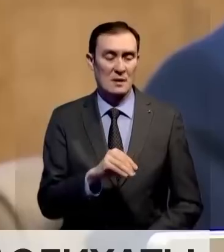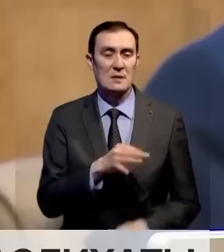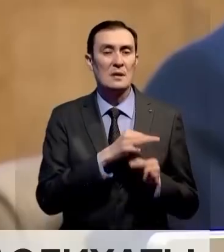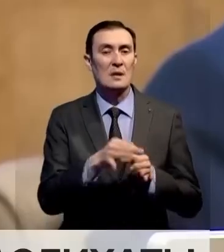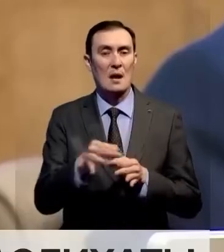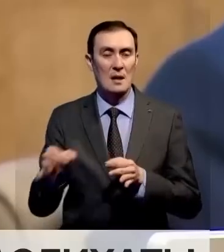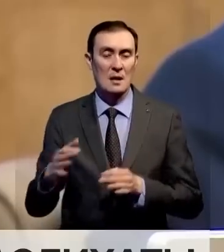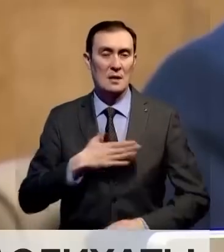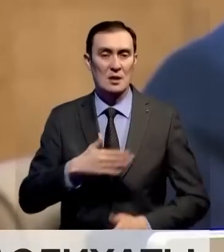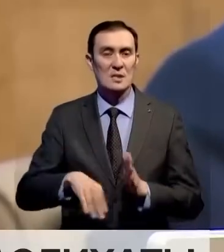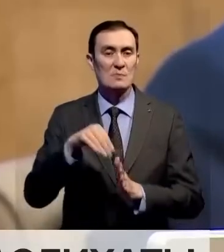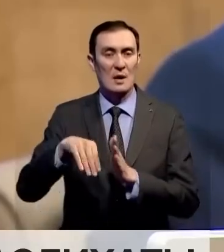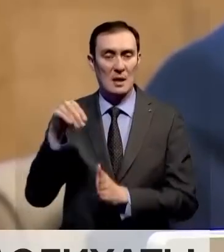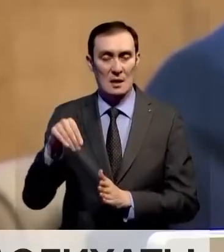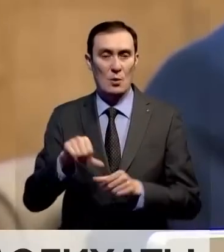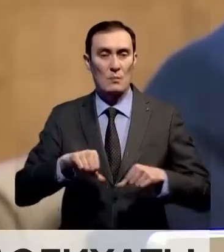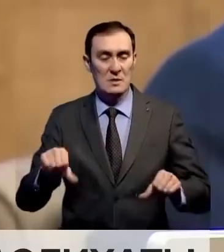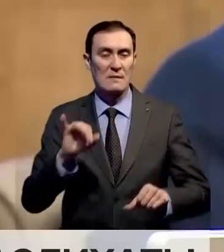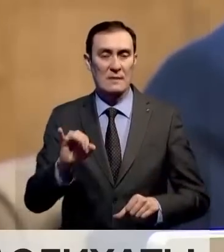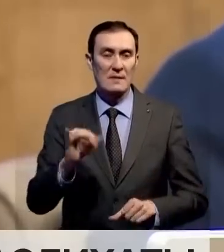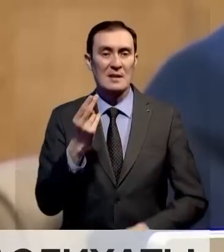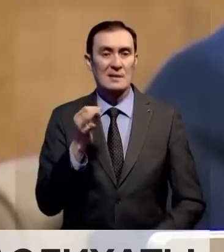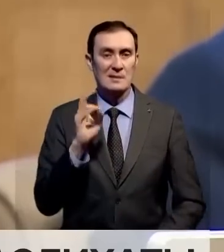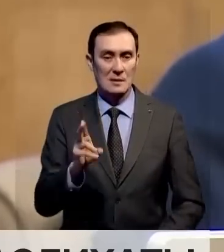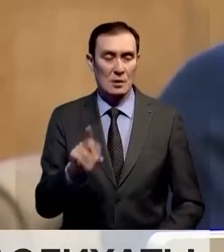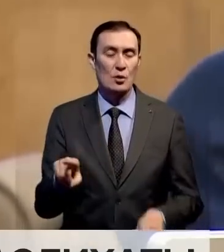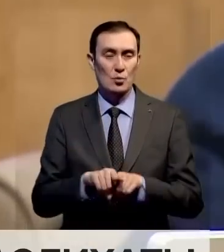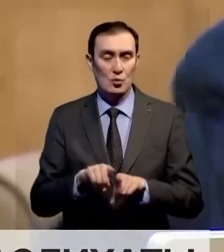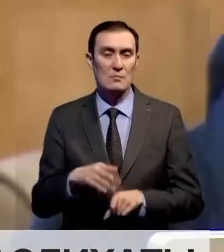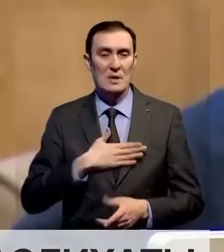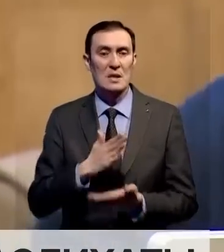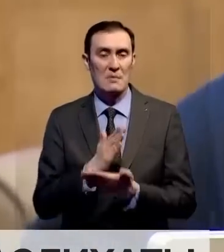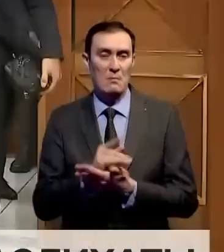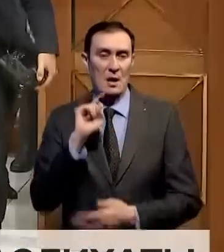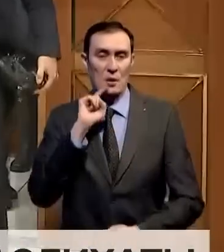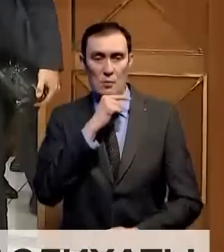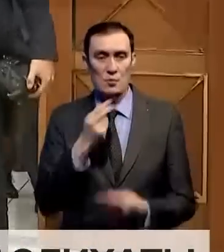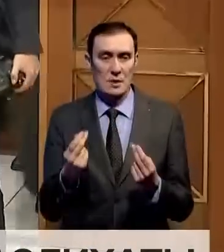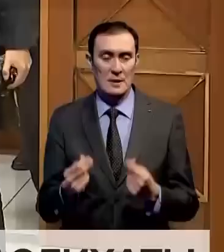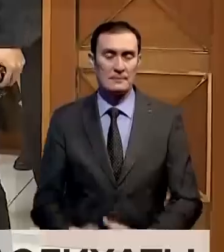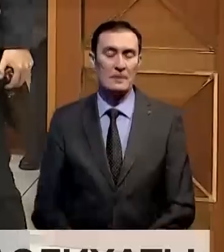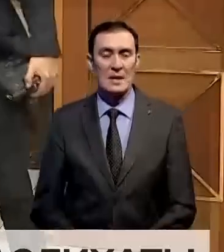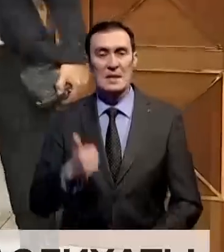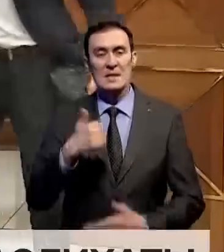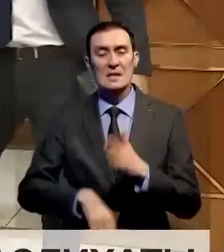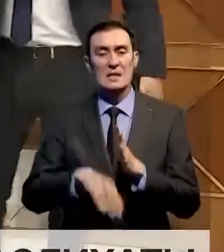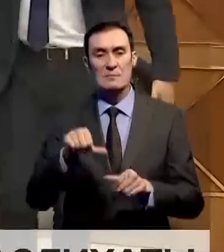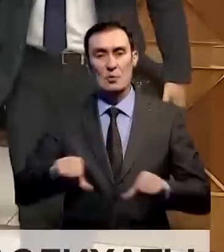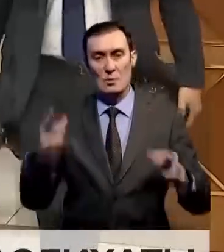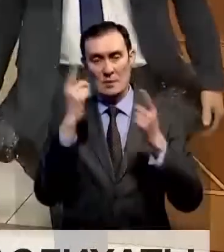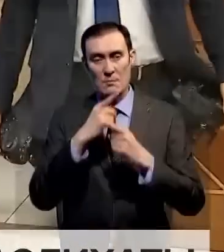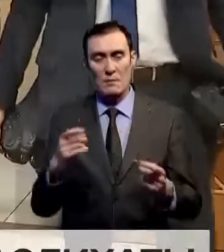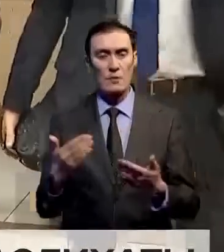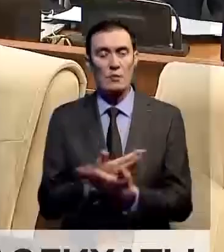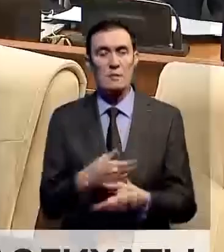территориальных наших избирательных комиссиях и в самом ЦИКе мы тоже имеем экономию. Центр избиркоме напомнили, что в